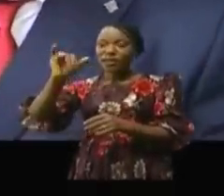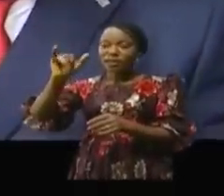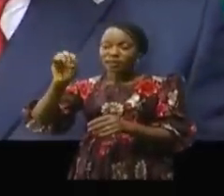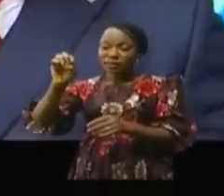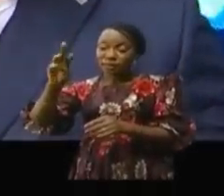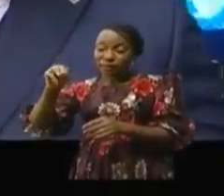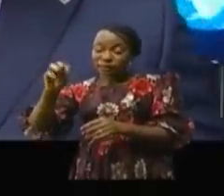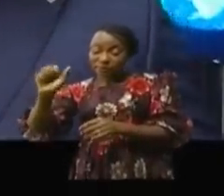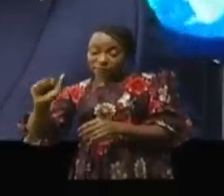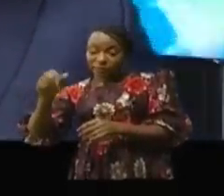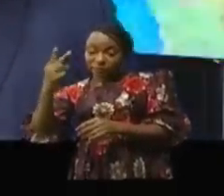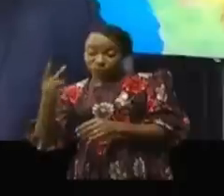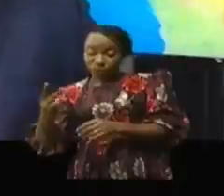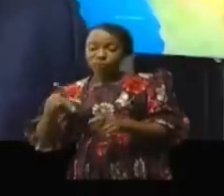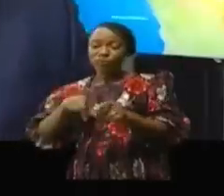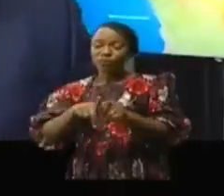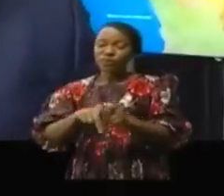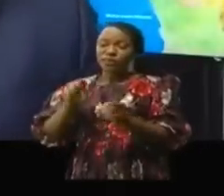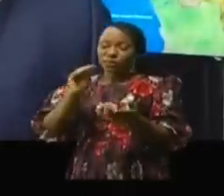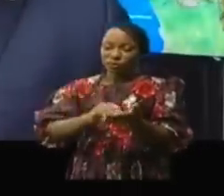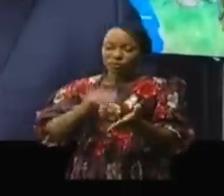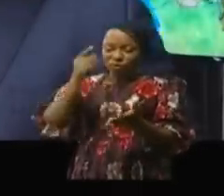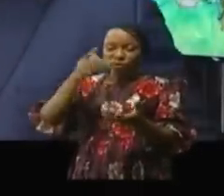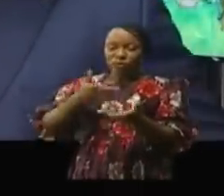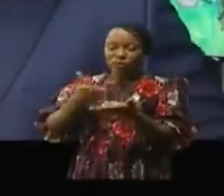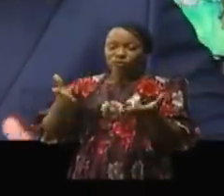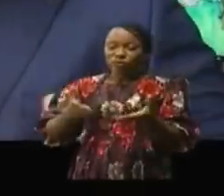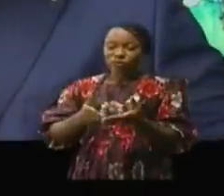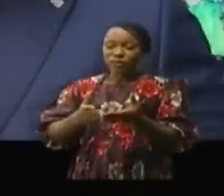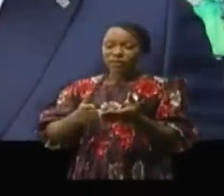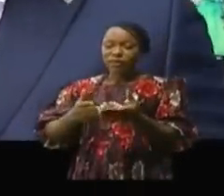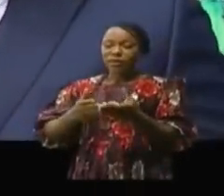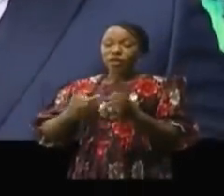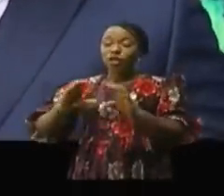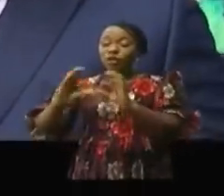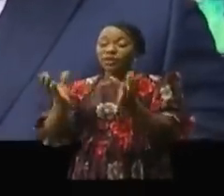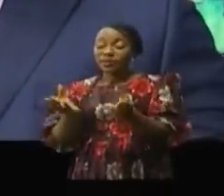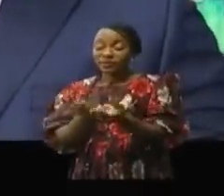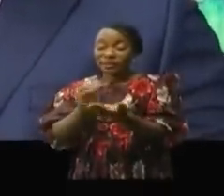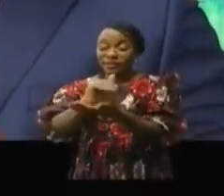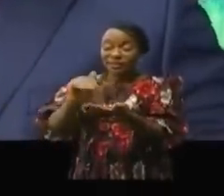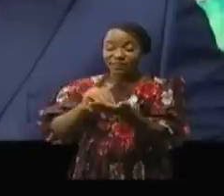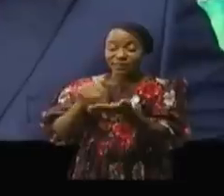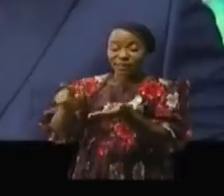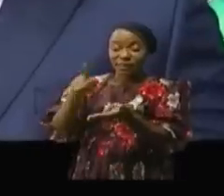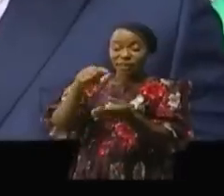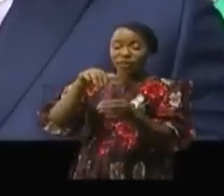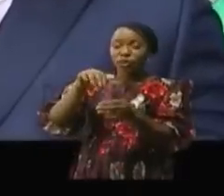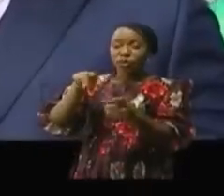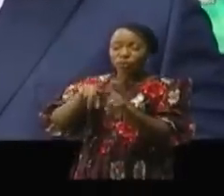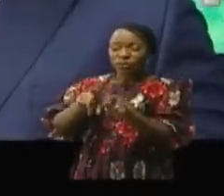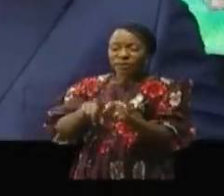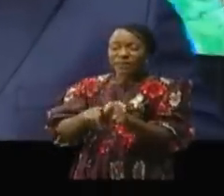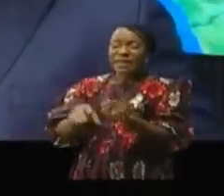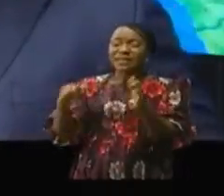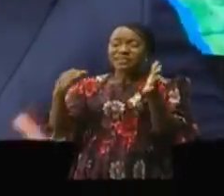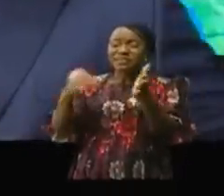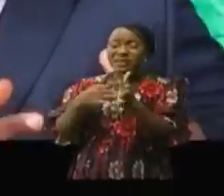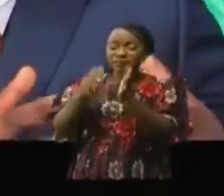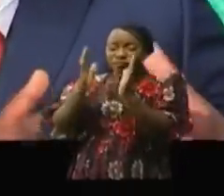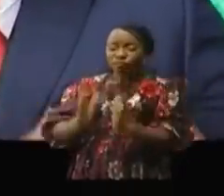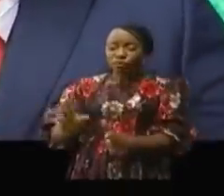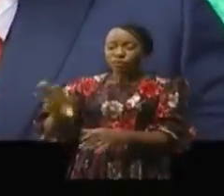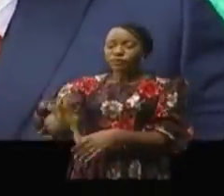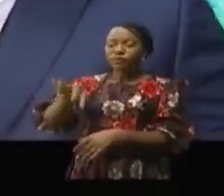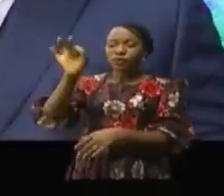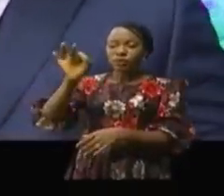d'offres. Et également la cuvette centrale, le centre de notre pays où il y a 9 blocs sélectionnés. Nous avons